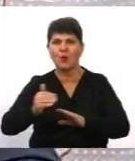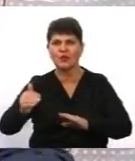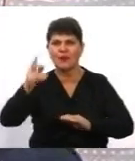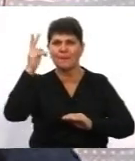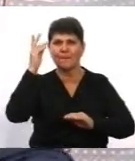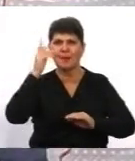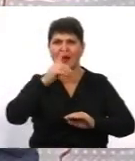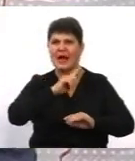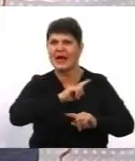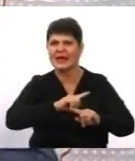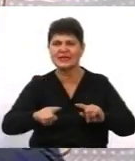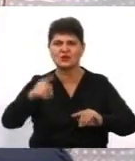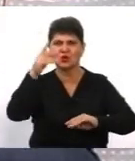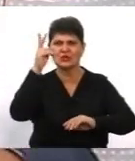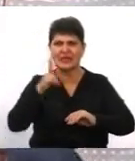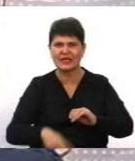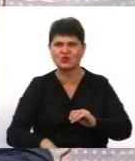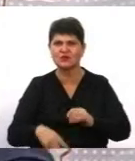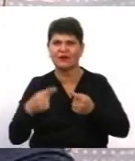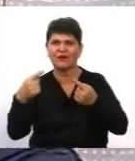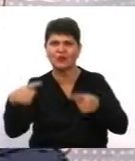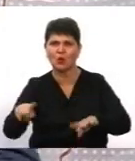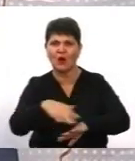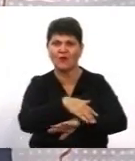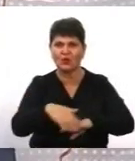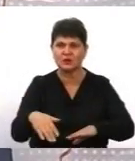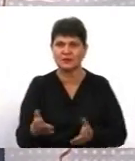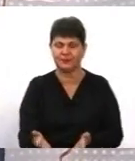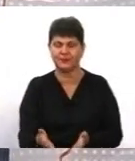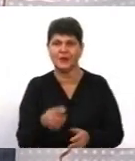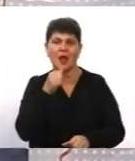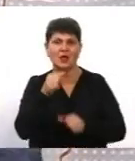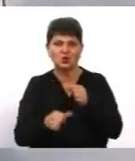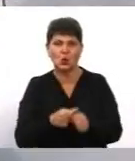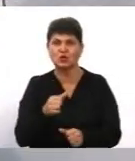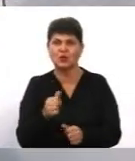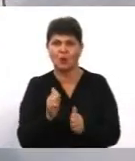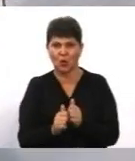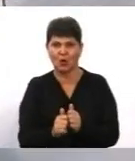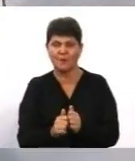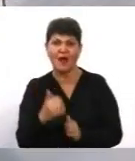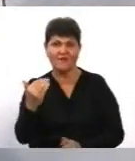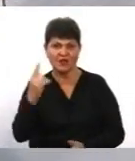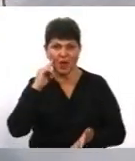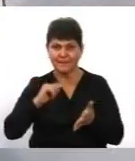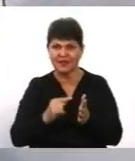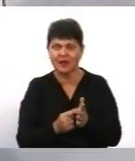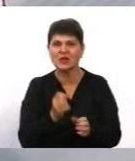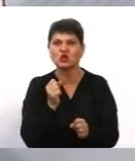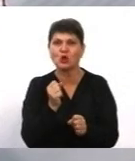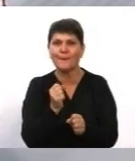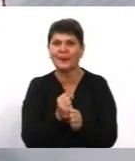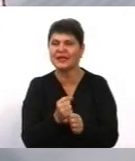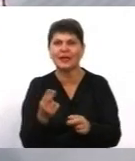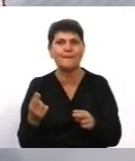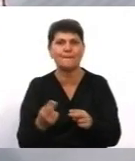боці вулиці, продовжувались. То от з кожним роком... Тобто мета – зробити їх безперервними? Так. Є програма розвитку